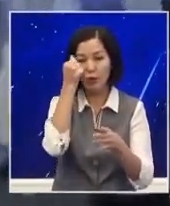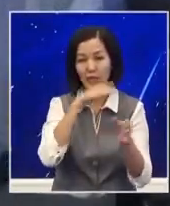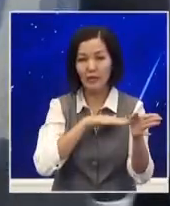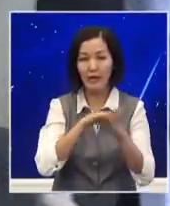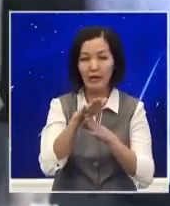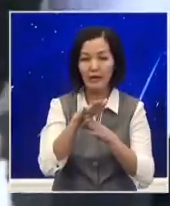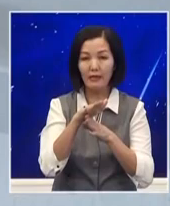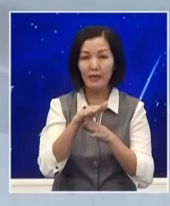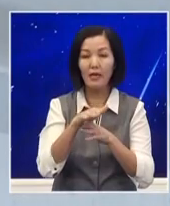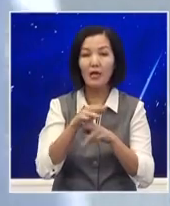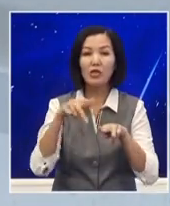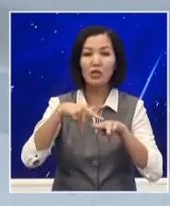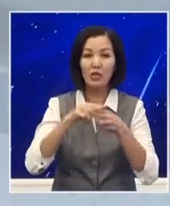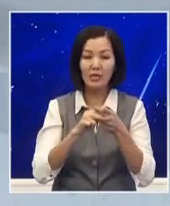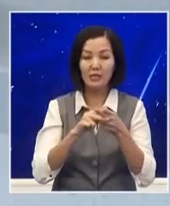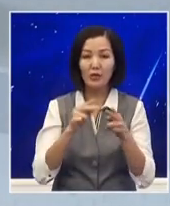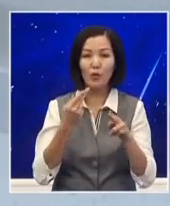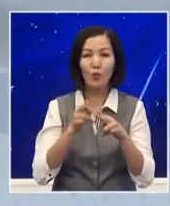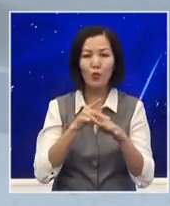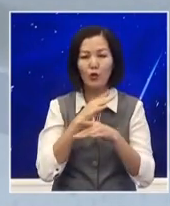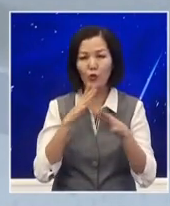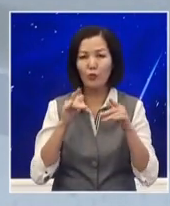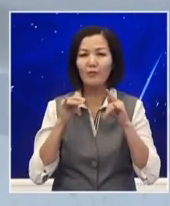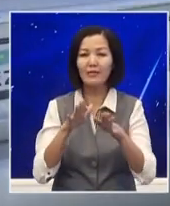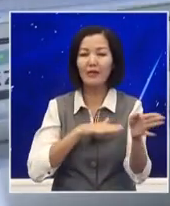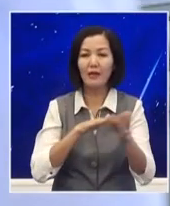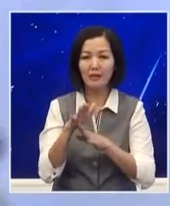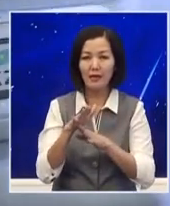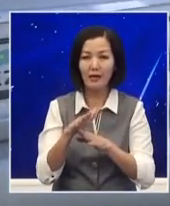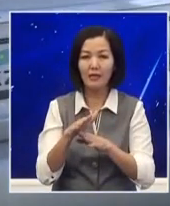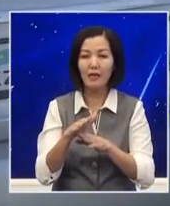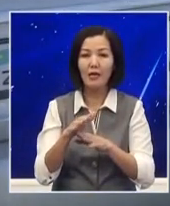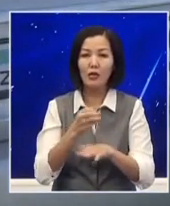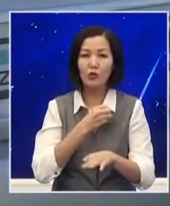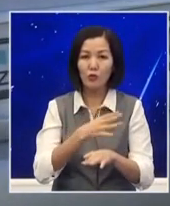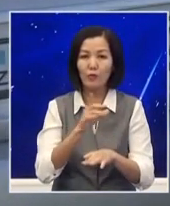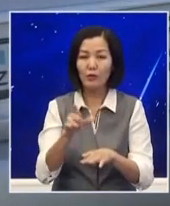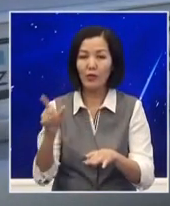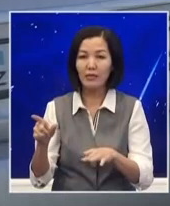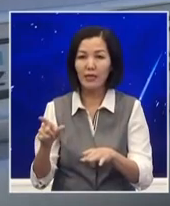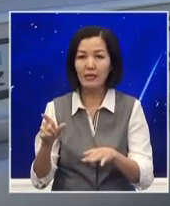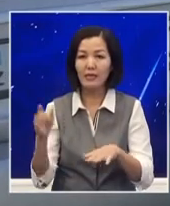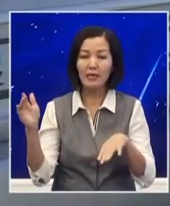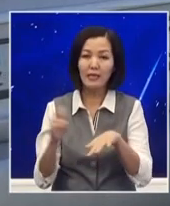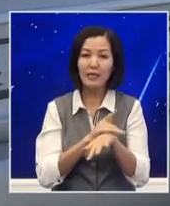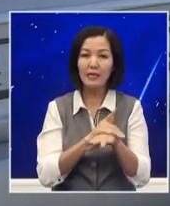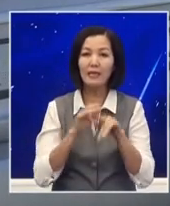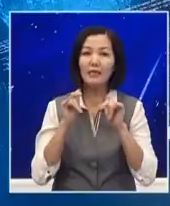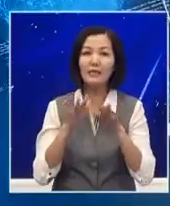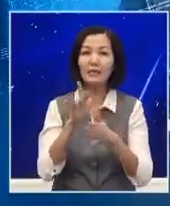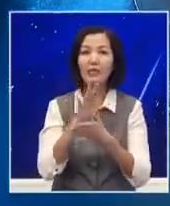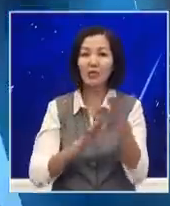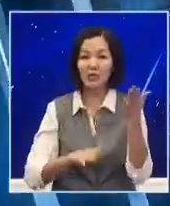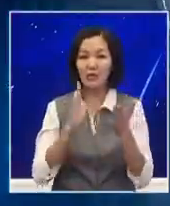бір парасы. Айтылмағаны қаншама. Дегенмен ақ жүректі жомарт жанды азаматтардың игісі мұнымен тоқтамайды. Жалғасы